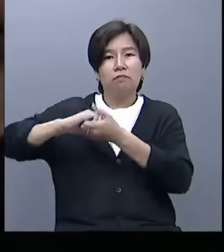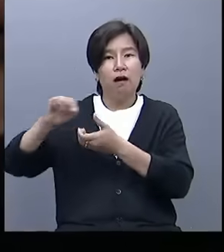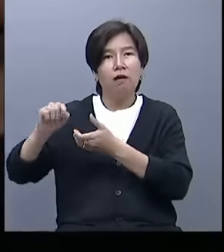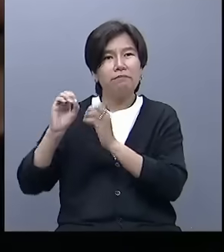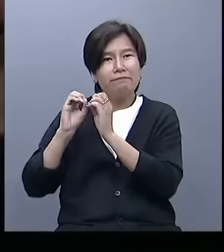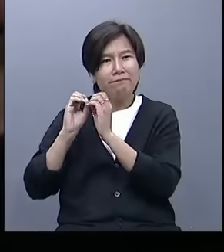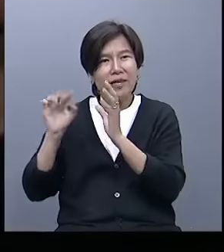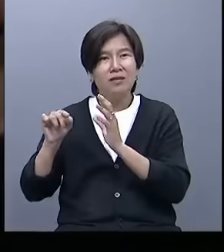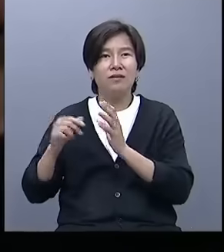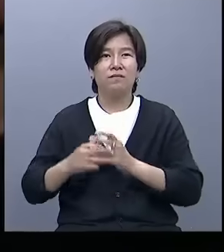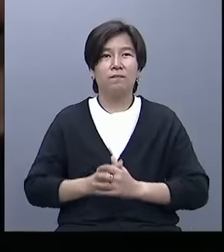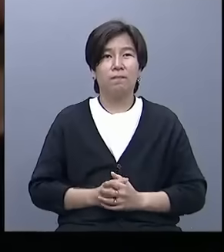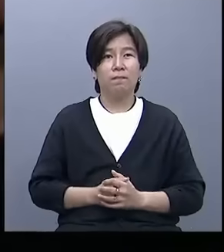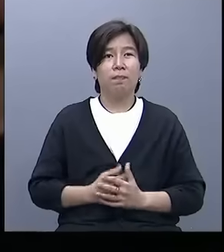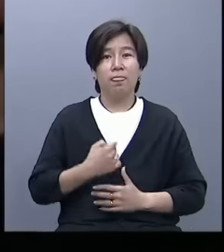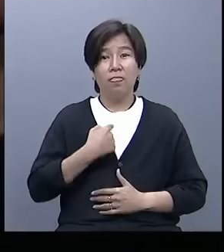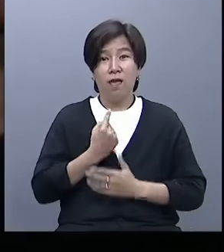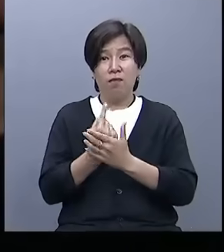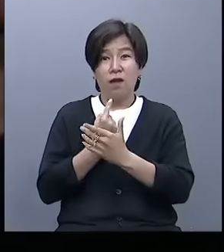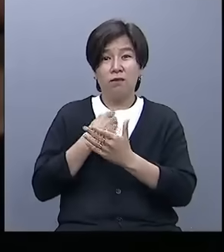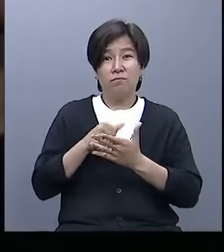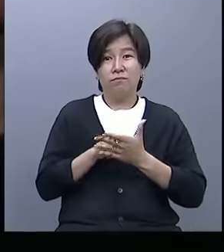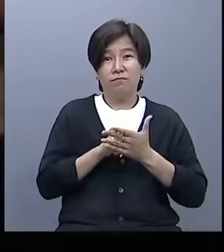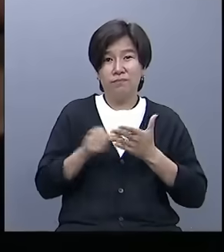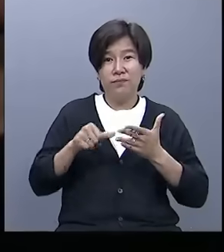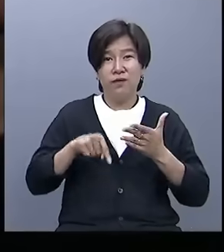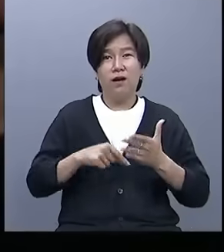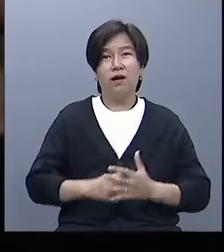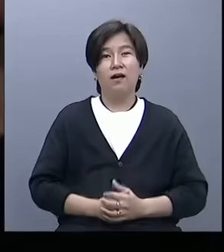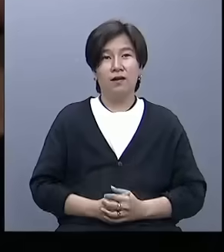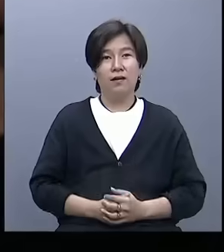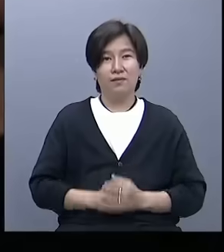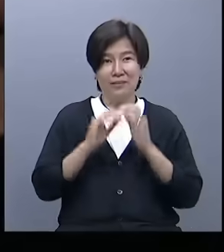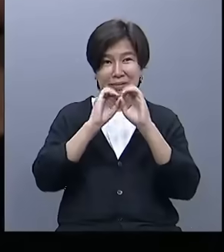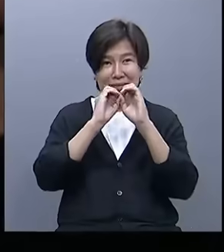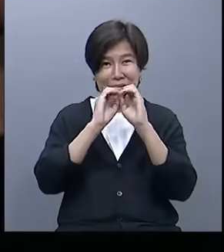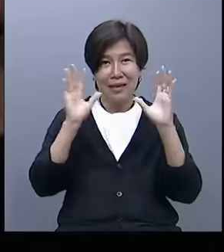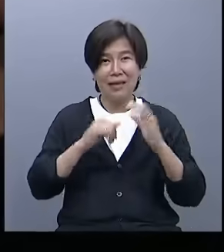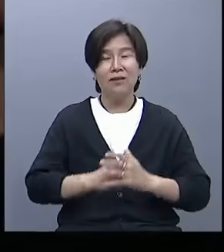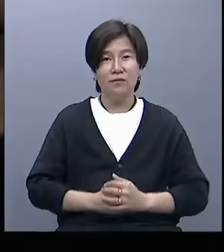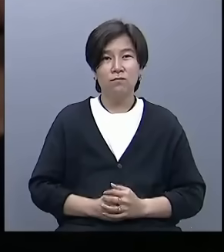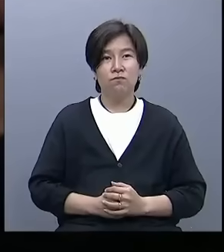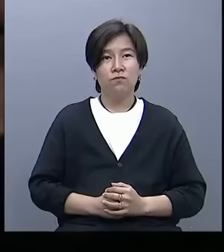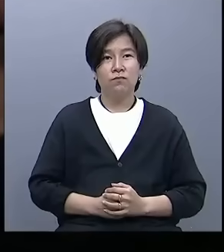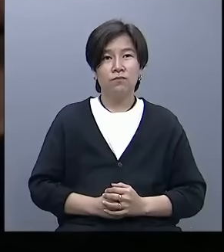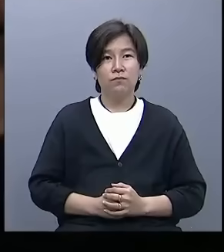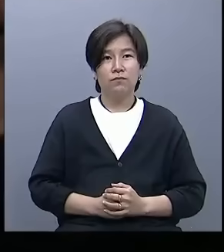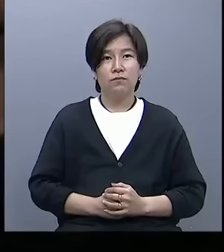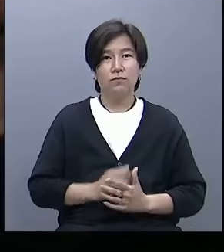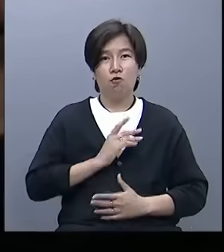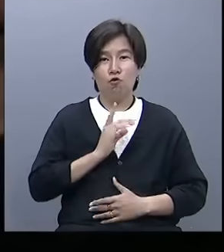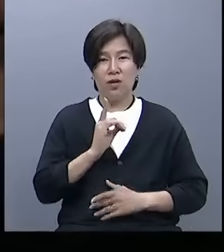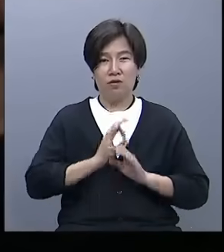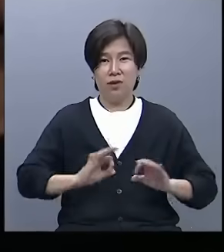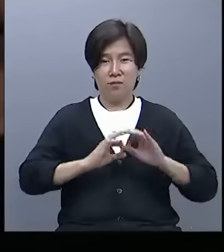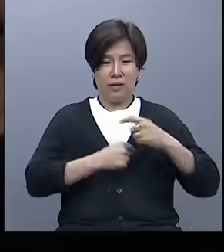ผู้ถูกขับจากสำนักแรงหูชงสุราอุ่นแล้วปีศาจสุราล้อมวงรถสุราซื่อสัตย์ชา